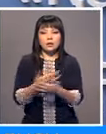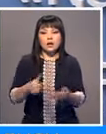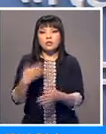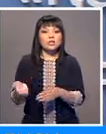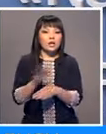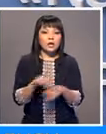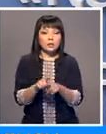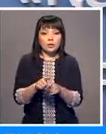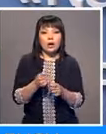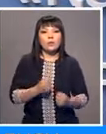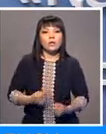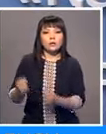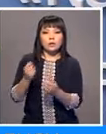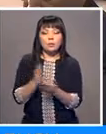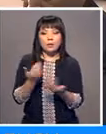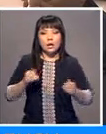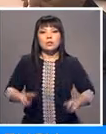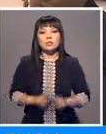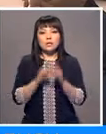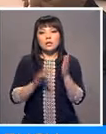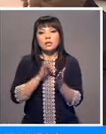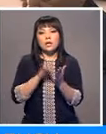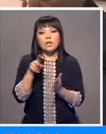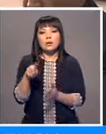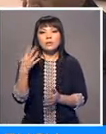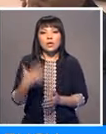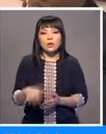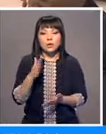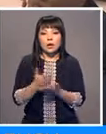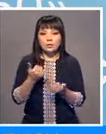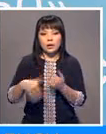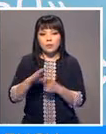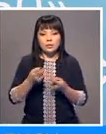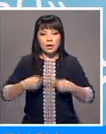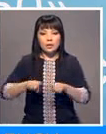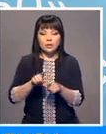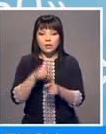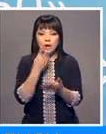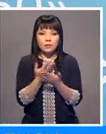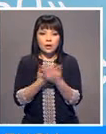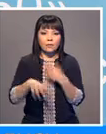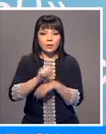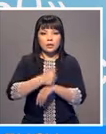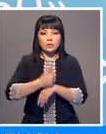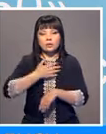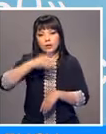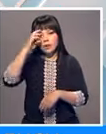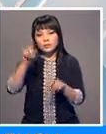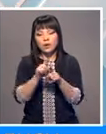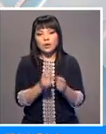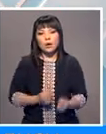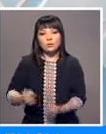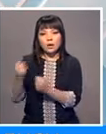білдіруде. Осыған орай бүгін Астанада Қазақстан 2050 жалпыұлттық қозғалысының өкілдері арнайы мәлімдеме жасап, елбасыға қолдау